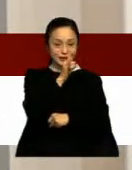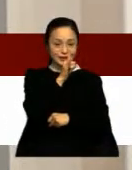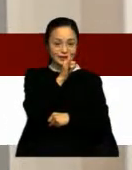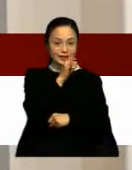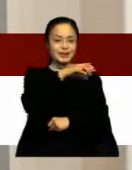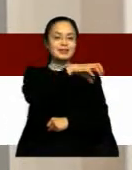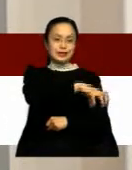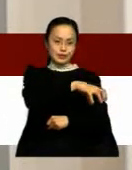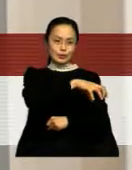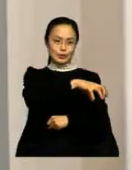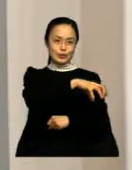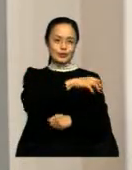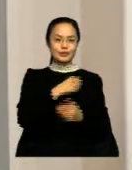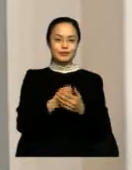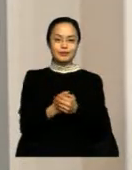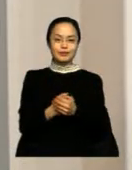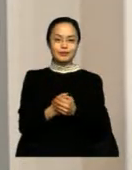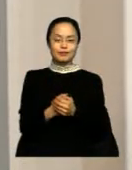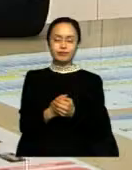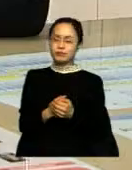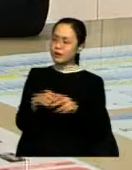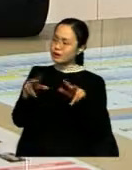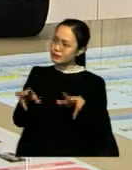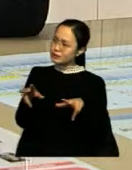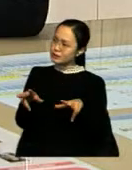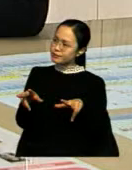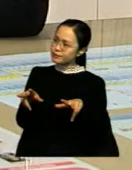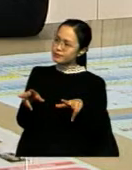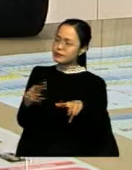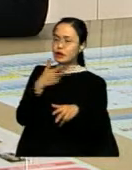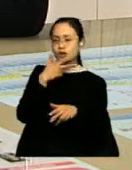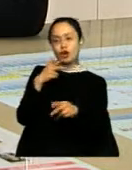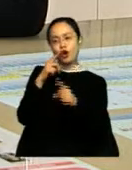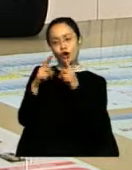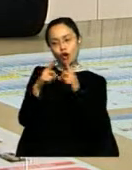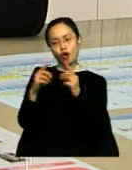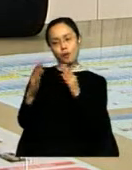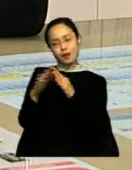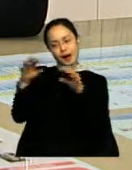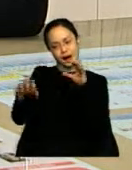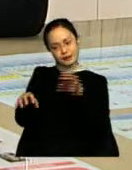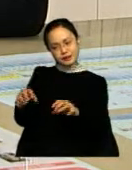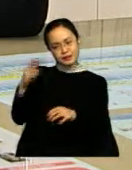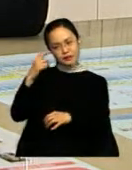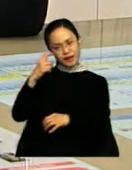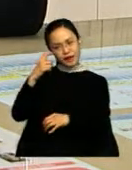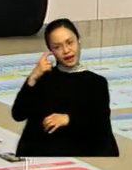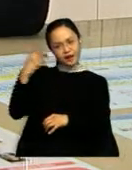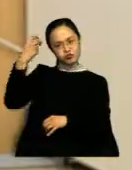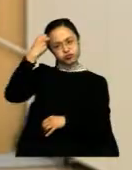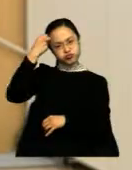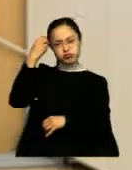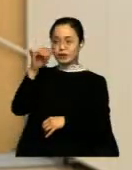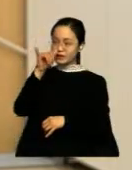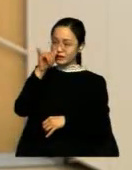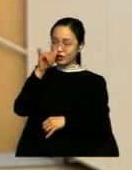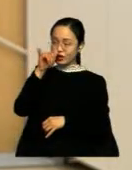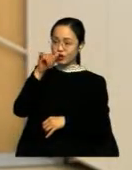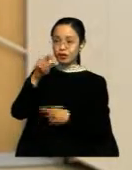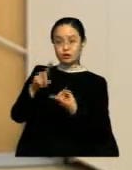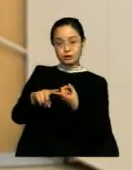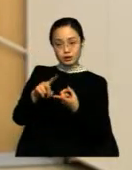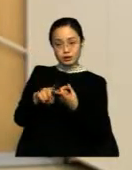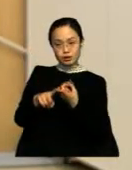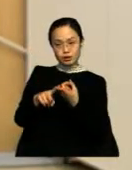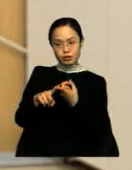변경된 겁니다 아직까지는 영어 마을이라고 인식되는 게 좀 사실입니다 이 부분을 또 도 의 행감 에서도